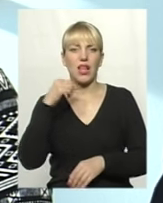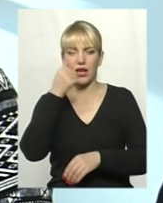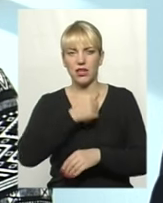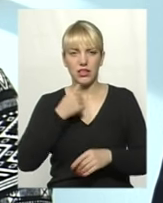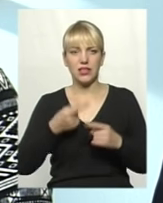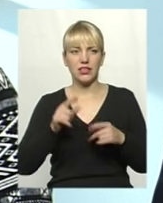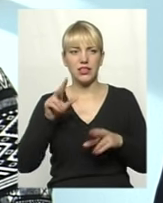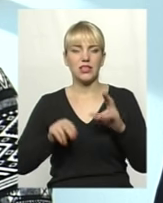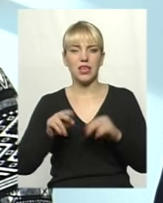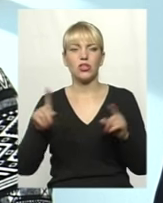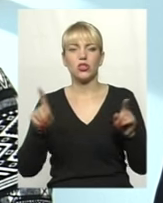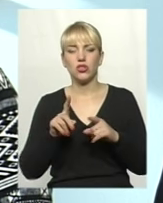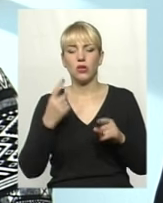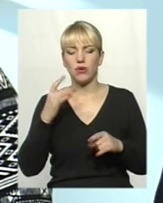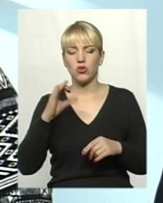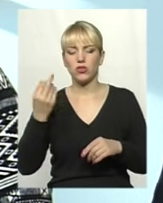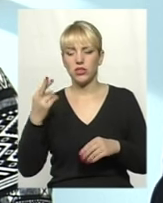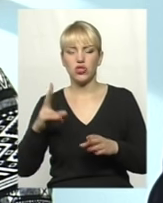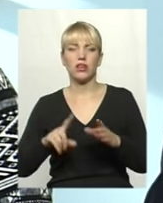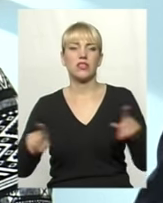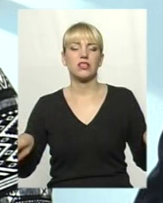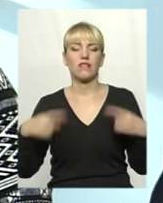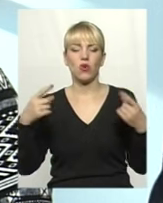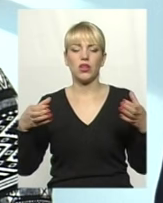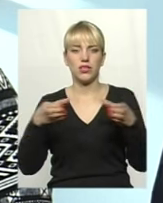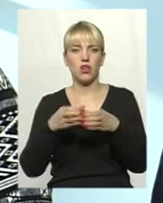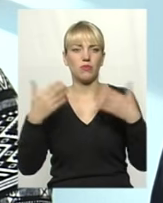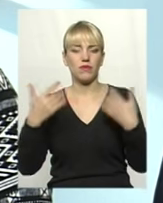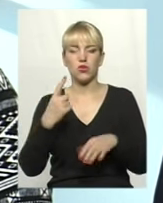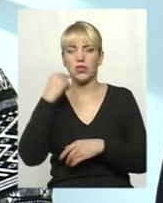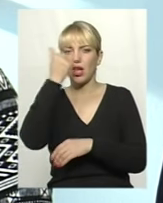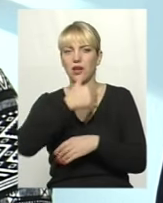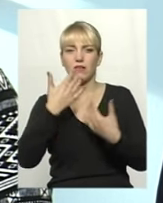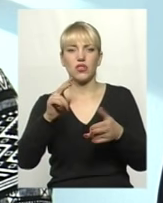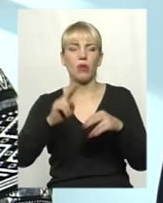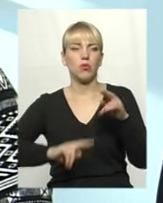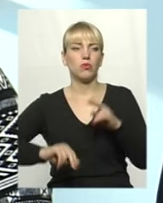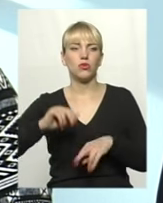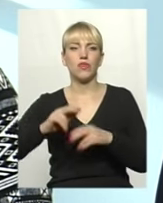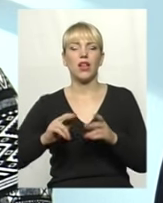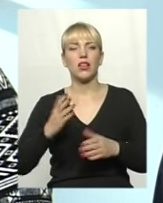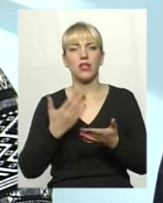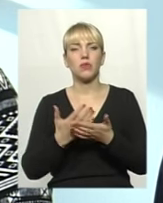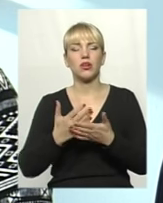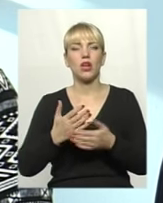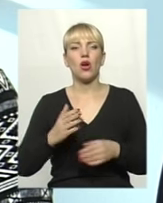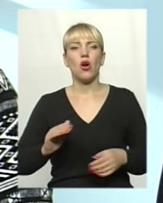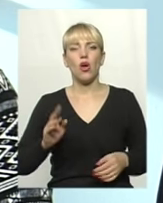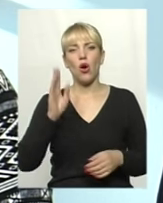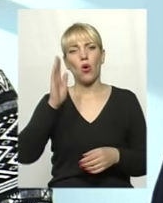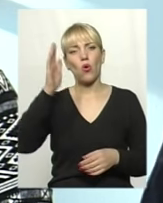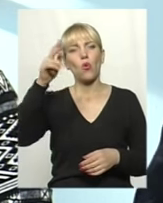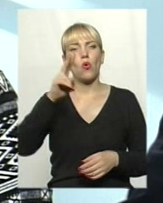що 1 січня створилися громади, і вони от за рік побудували, як колись казали, комунізм в окремо взятому селі.